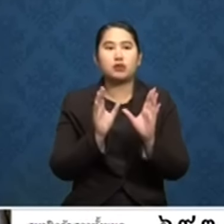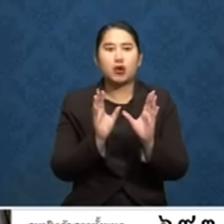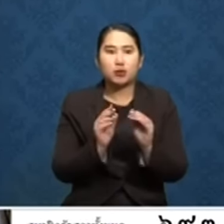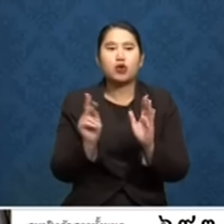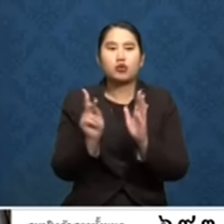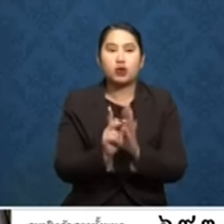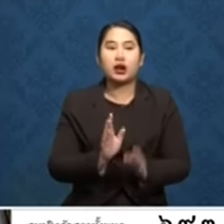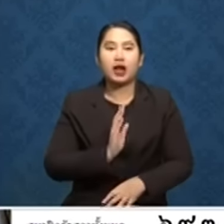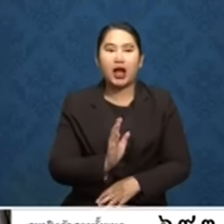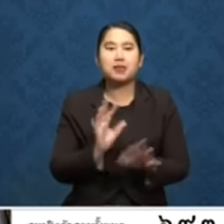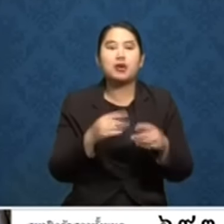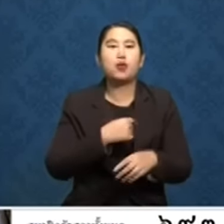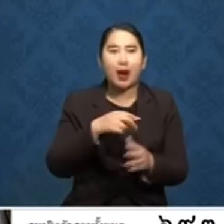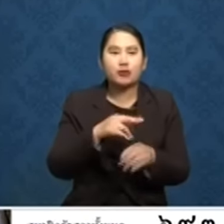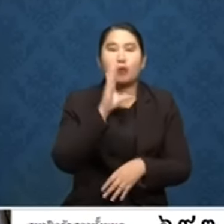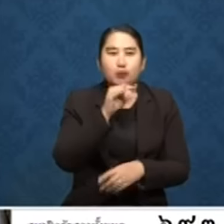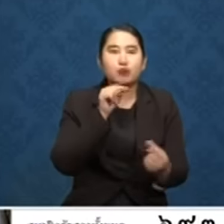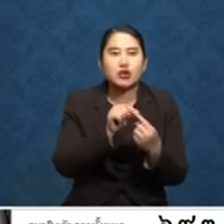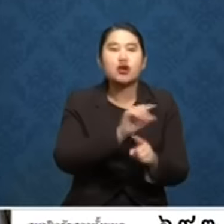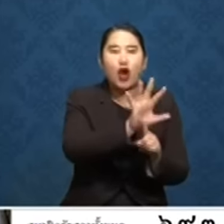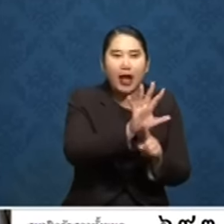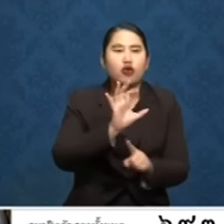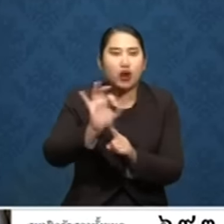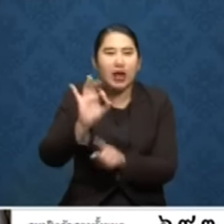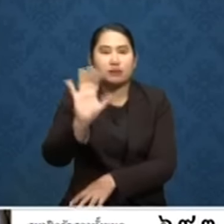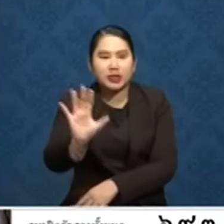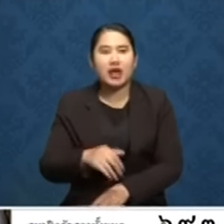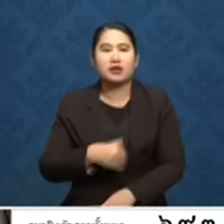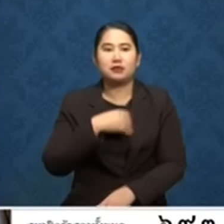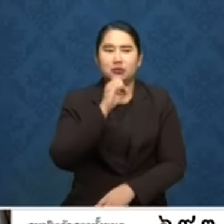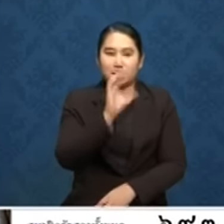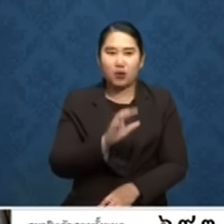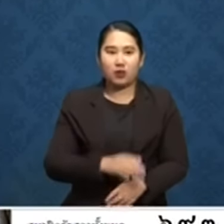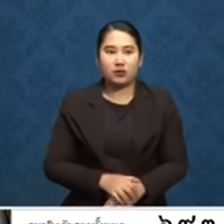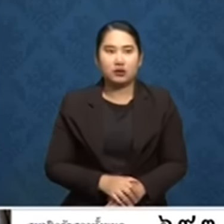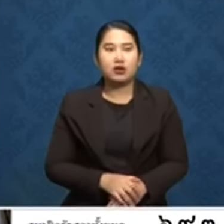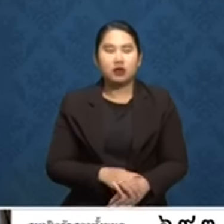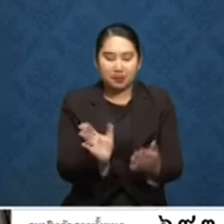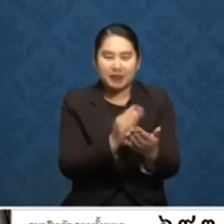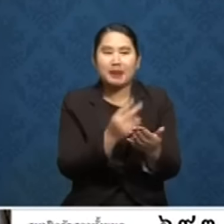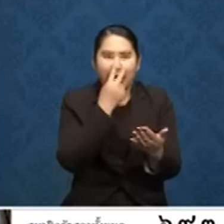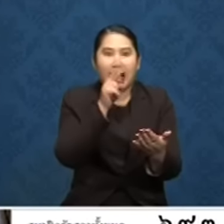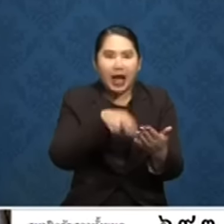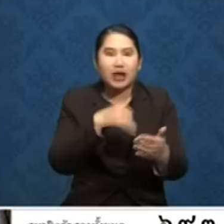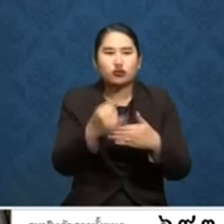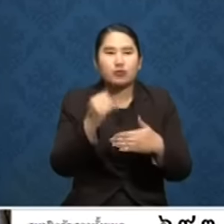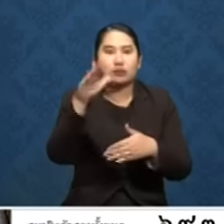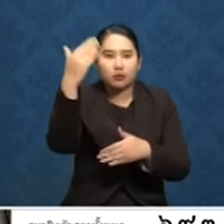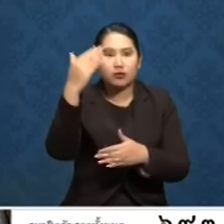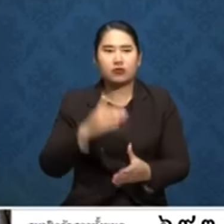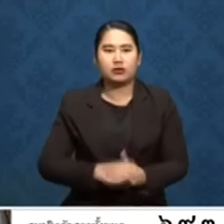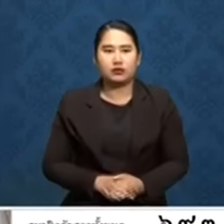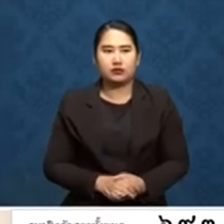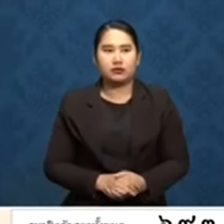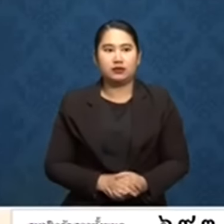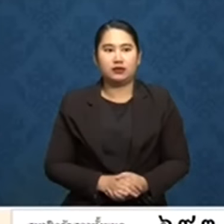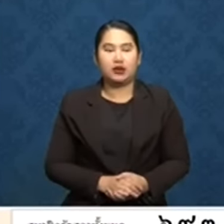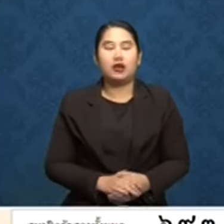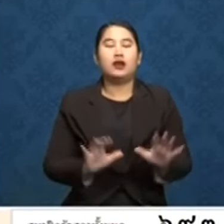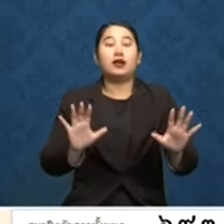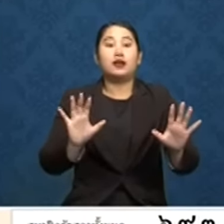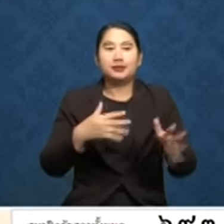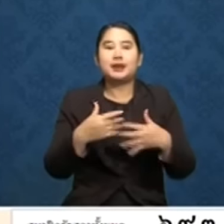ประธานไม่เป็นกลางต้องข้อ5นะครับไม่ใช่ข้อ9ก็เลยเรียนผ่านท่านประธานและเพื่อนสมาชิกว่าเปิดข้อบังคับให้จบก่อน ครับครับไม่เป็นไรผมว่าอย่าเอา